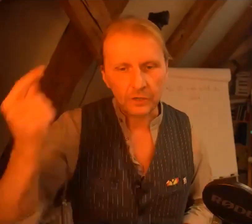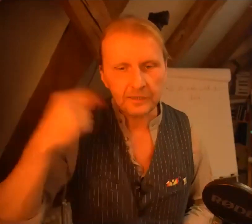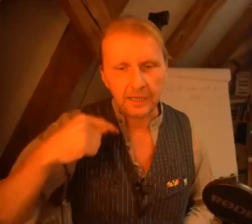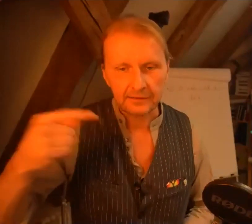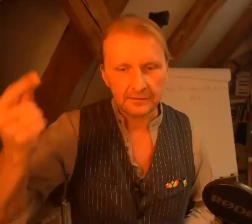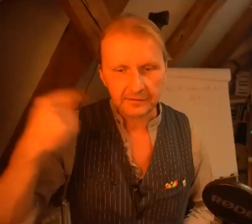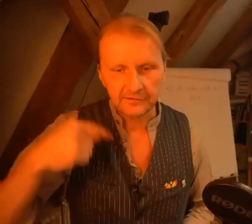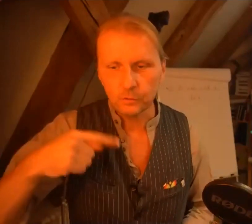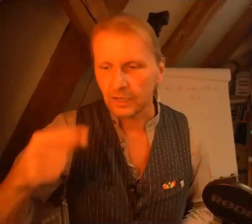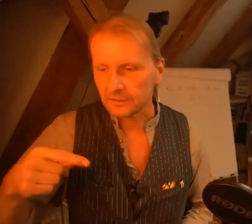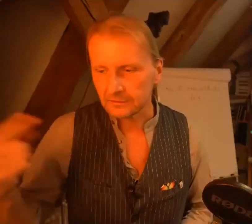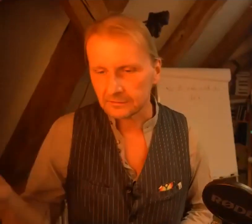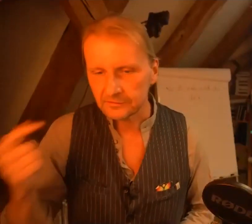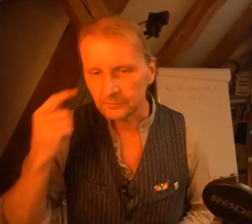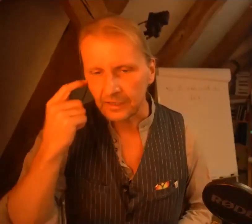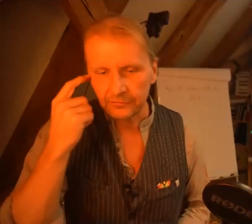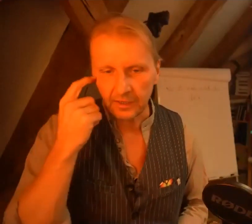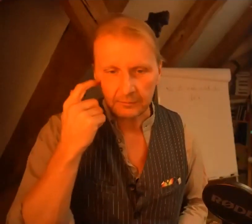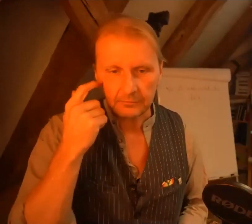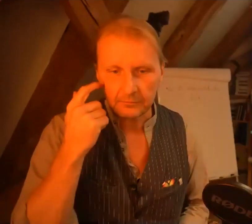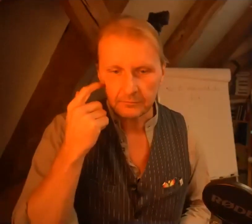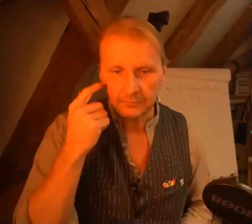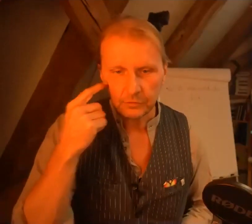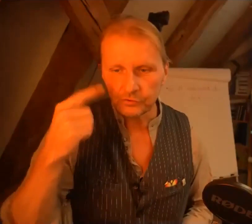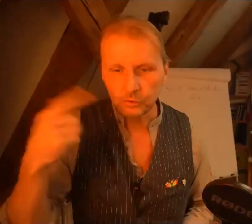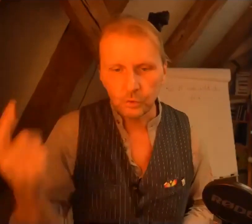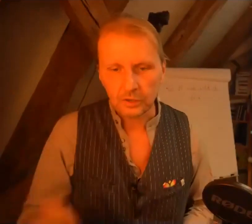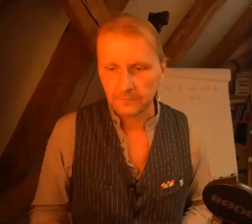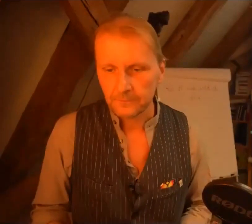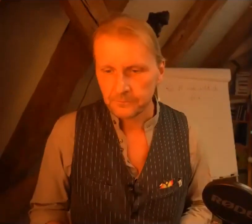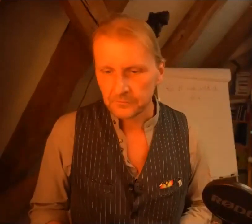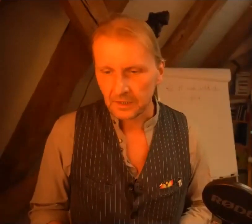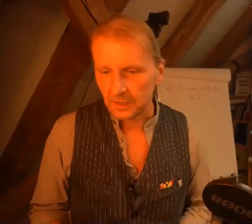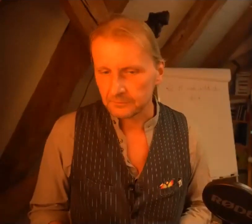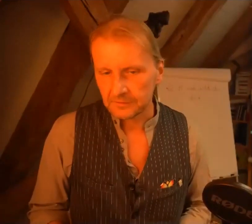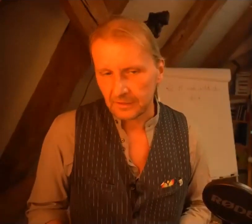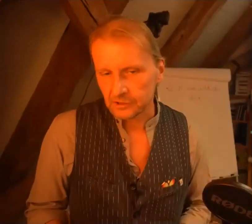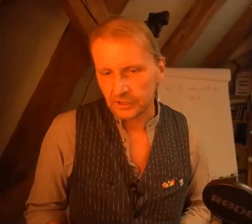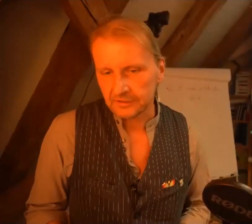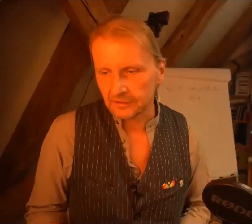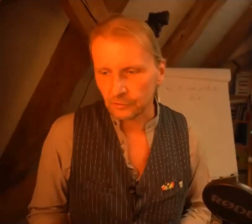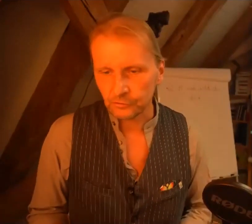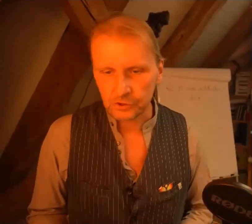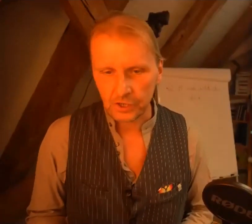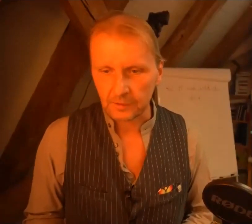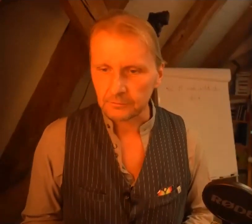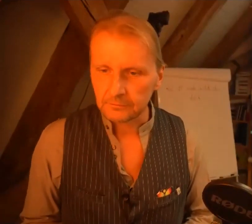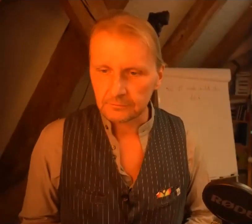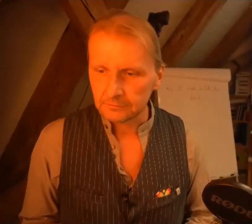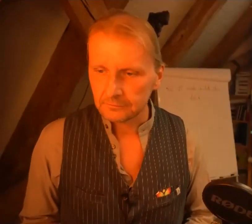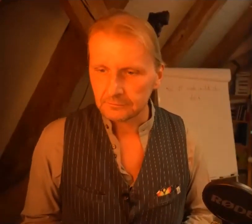den Online-Zugang zum Wi-Fi haben und zu Google, die werden schlechtere Klausuren